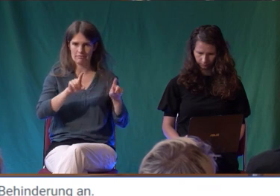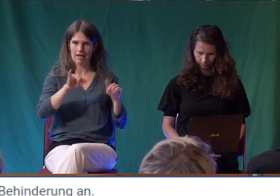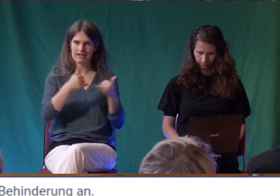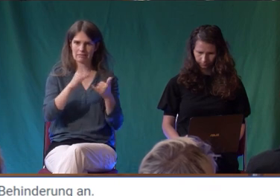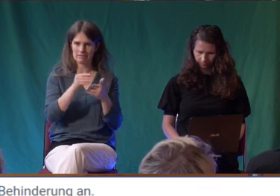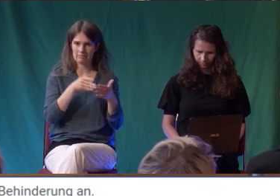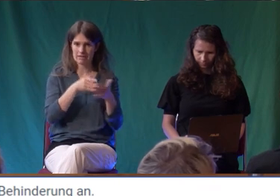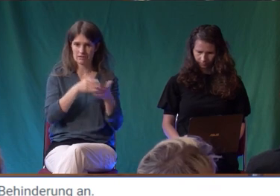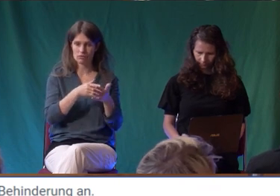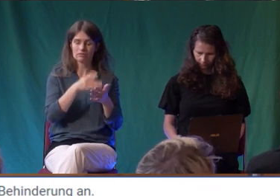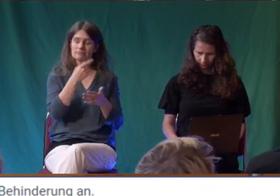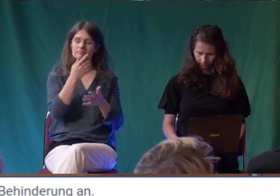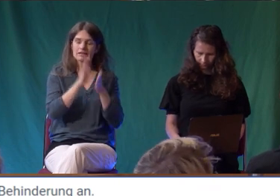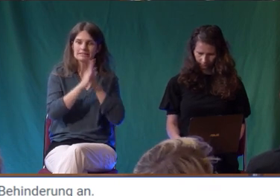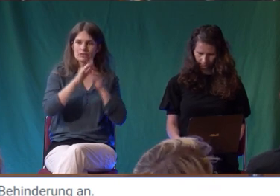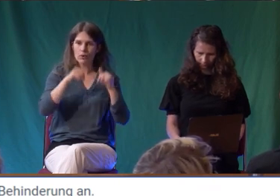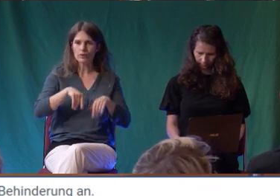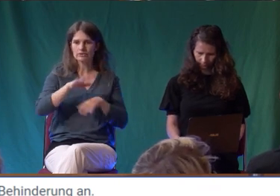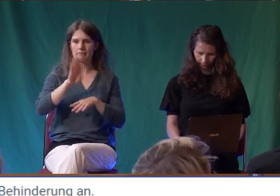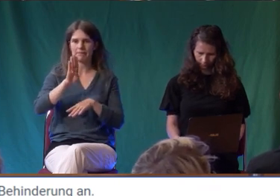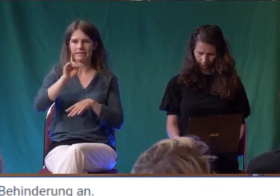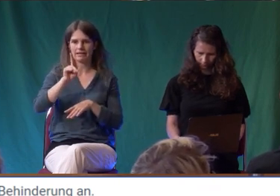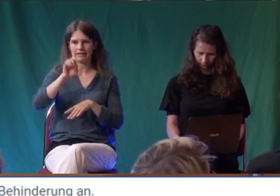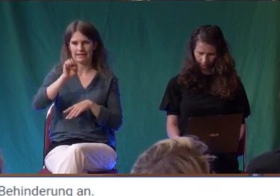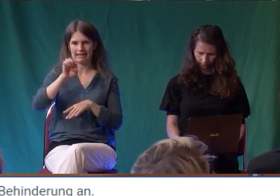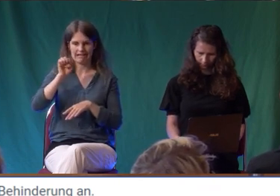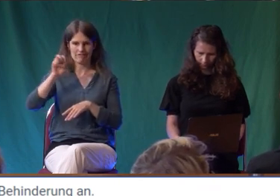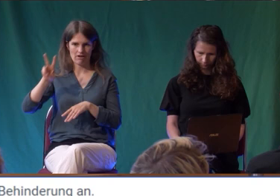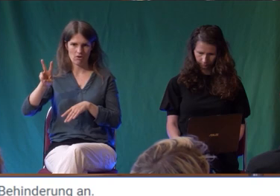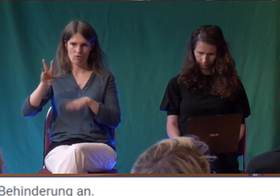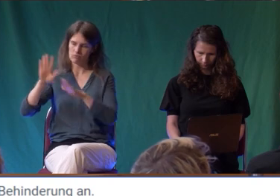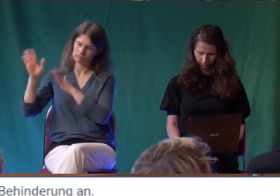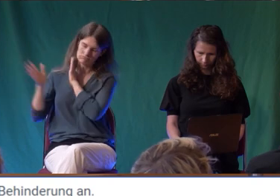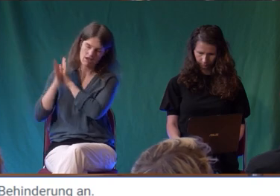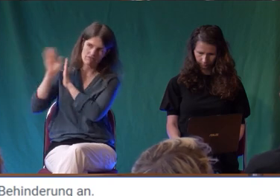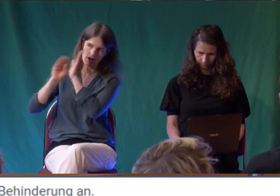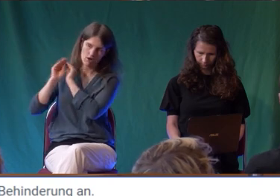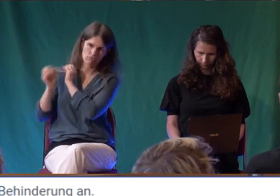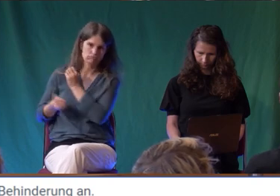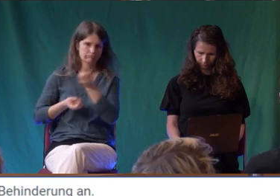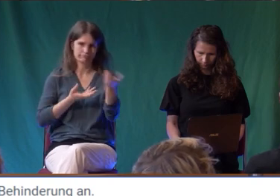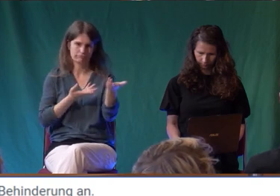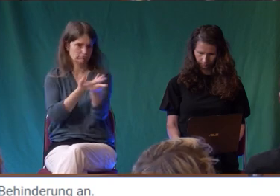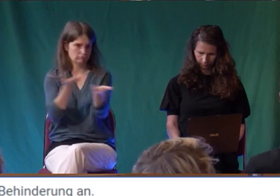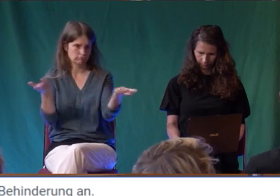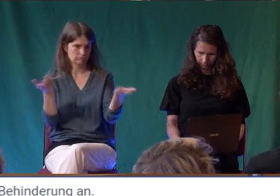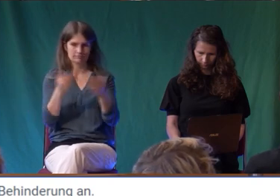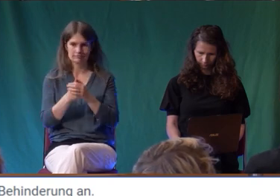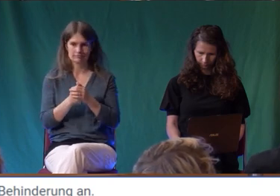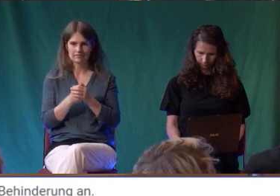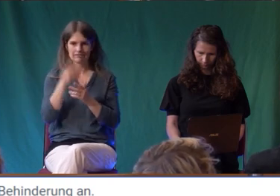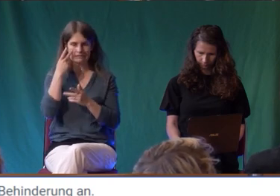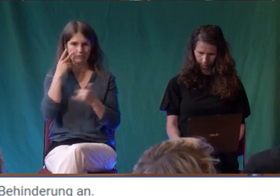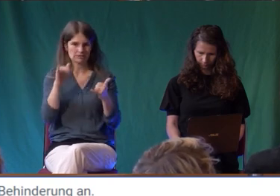uns jetzt von den Erfahrungen des BBE eV mit einfacher elternassistenz berichten und ich gebe das Wort